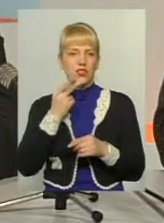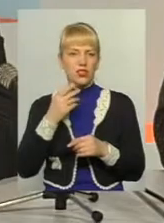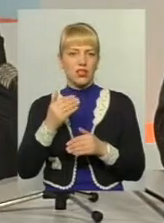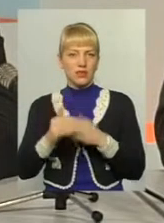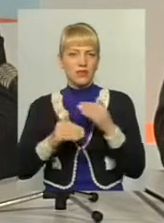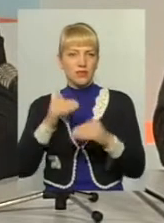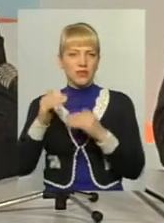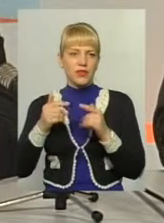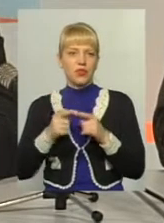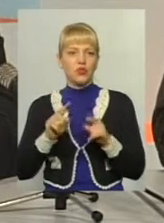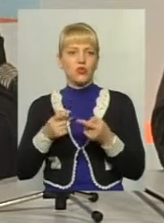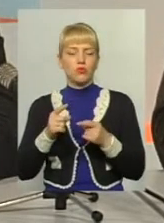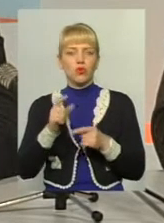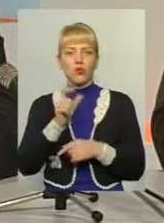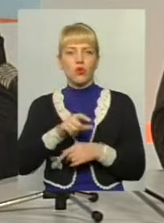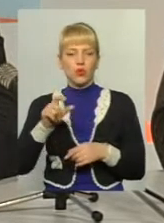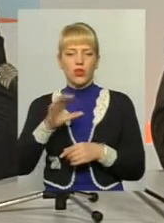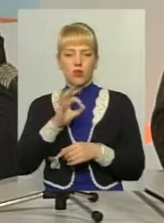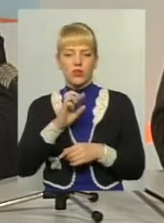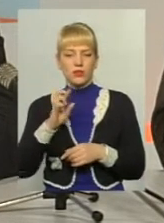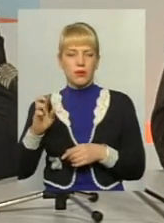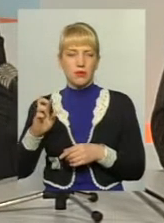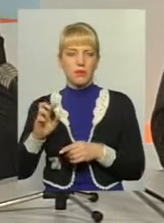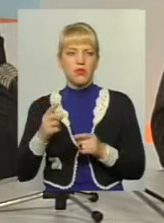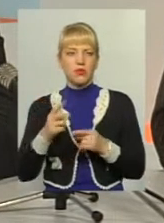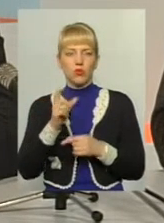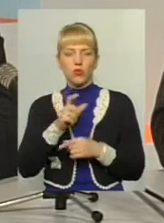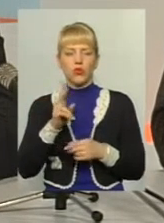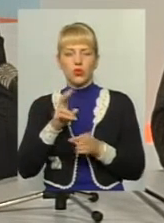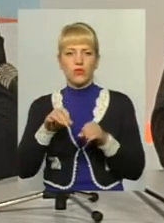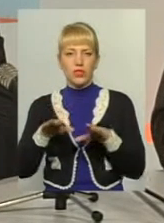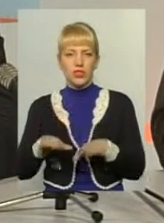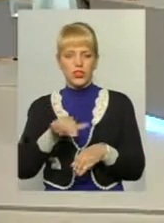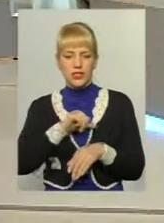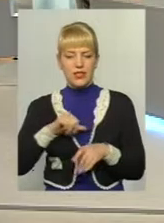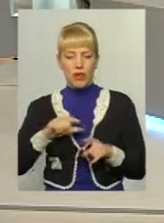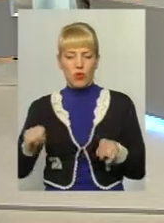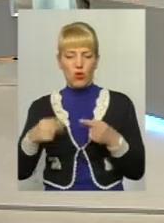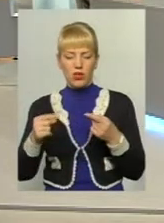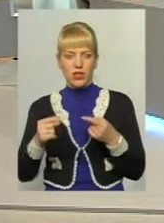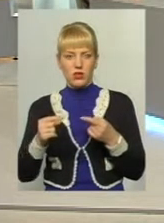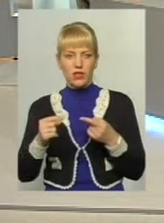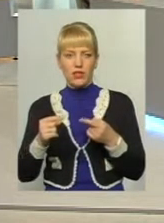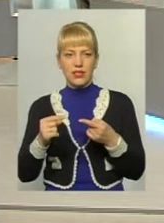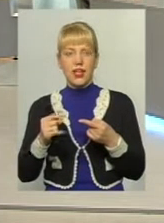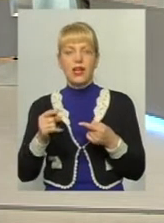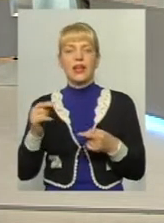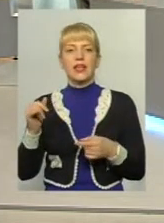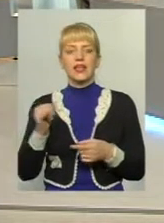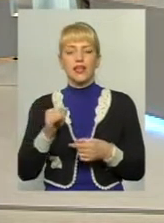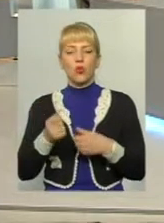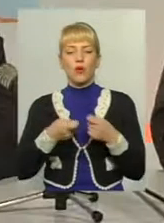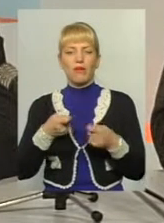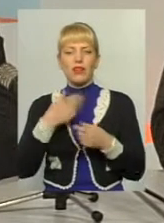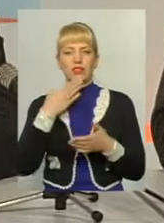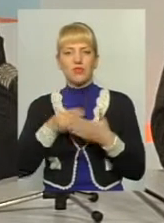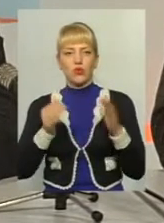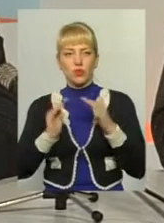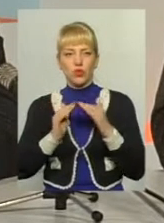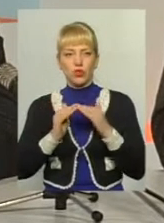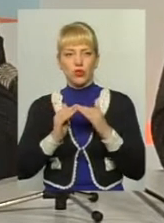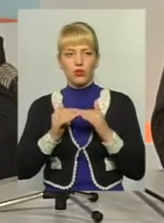березня там зовсім інші тарифи чекають ЖЕКи, оскільки і підняття мінімальної заробітної плати, і приведення. ЖЕКи завжди були